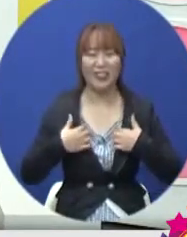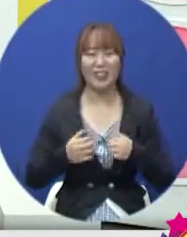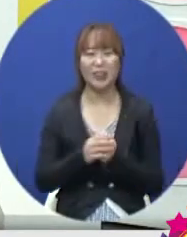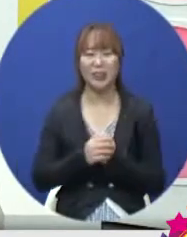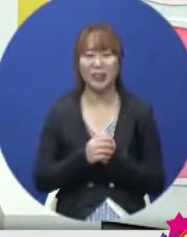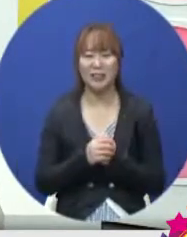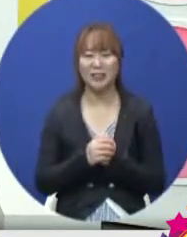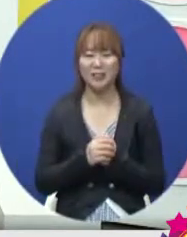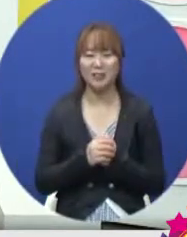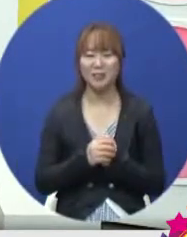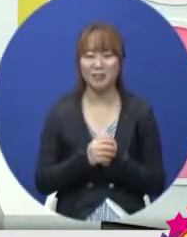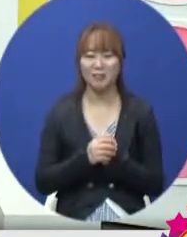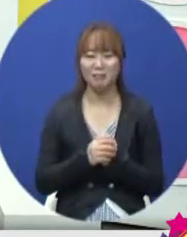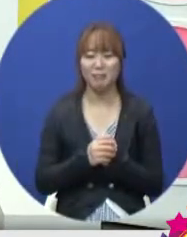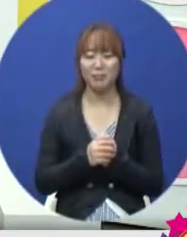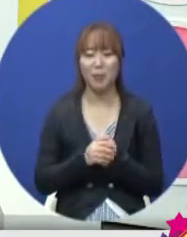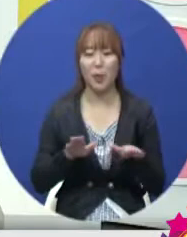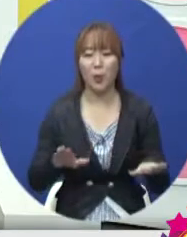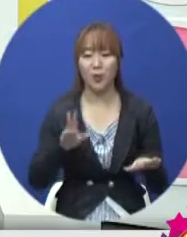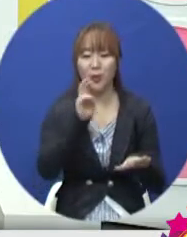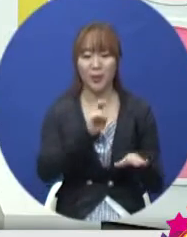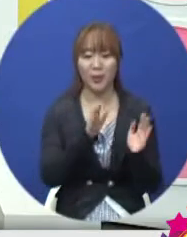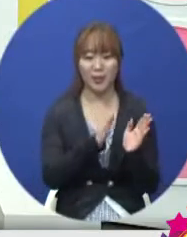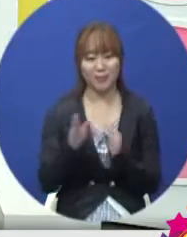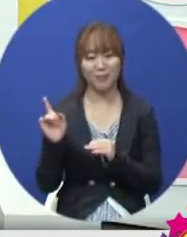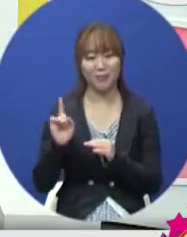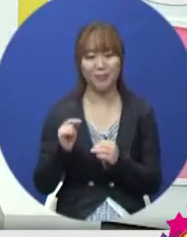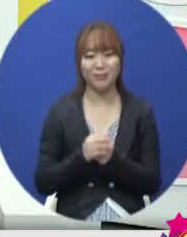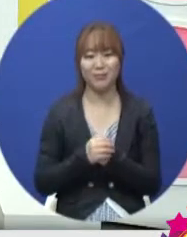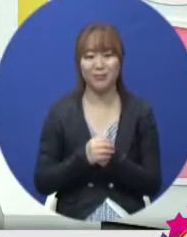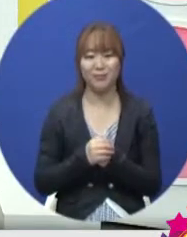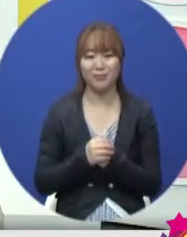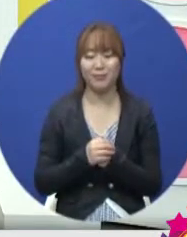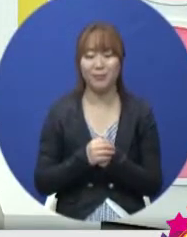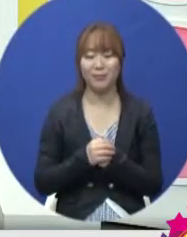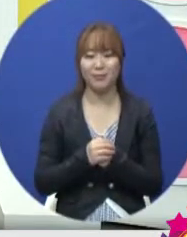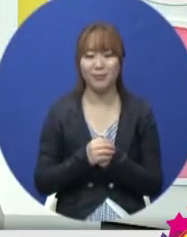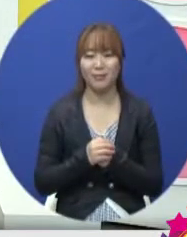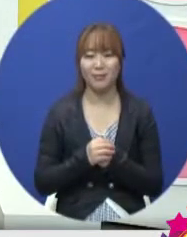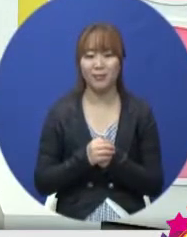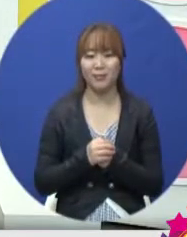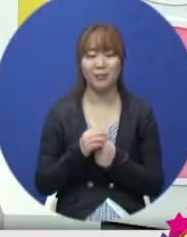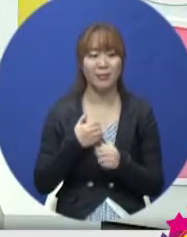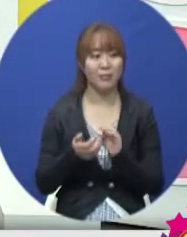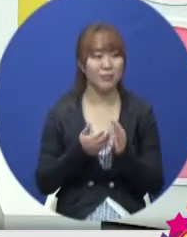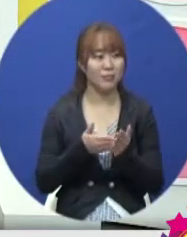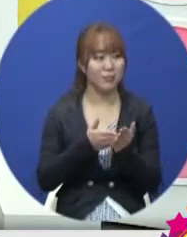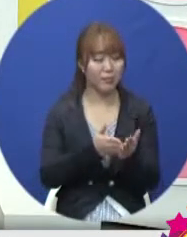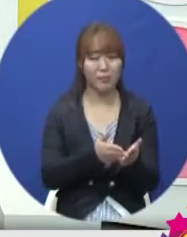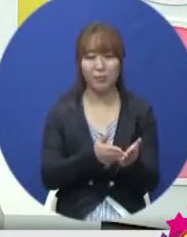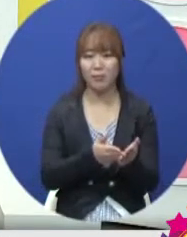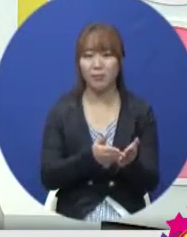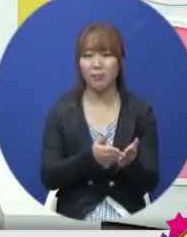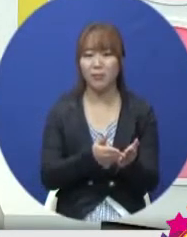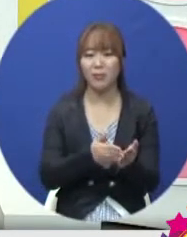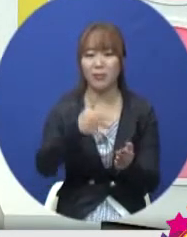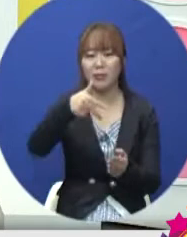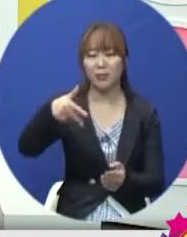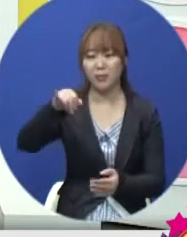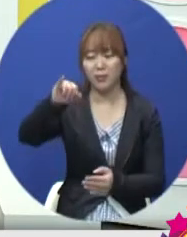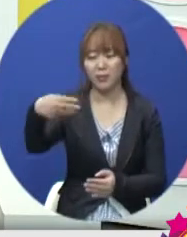반갑습니다. 자, 오늘 어떤 노래 부르시겠어요? 아까 내가 했는데 신청했는데 아,